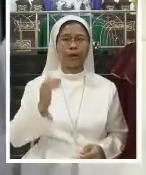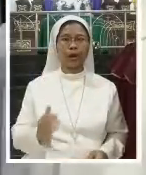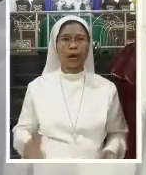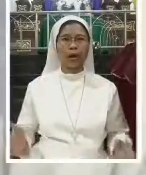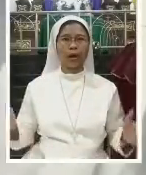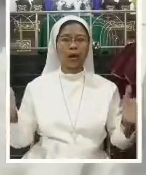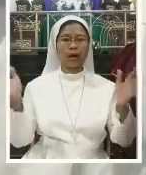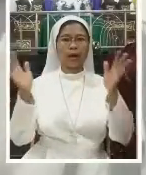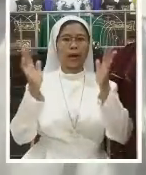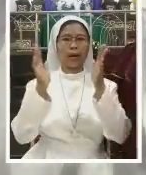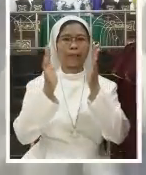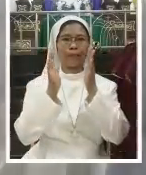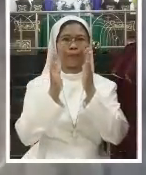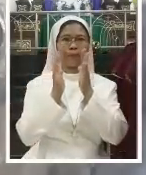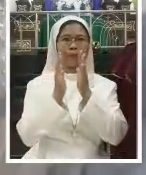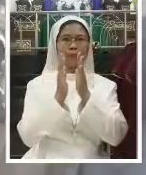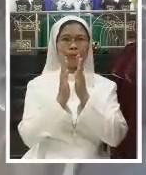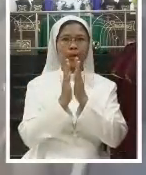kagurangnan.